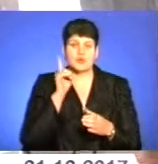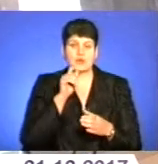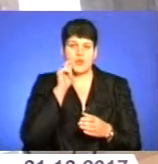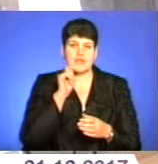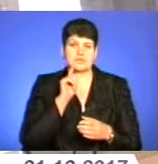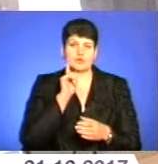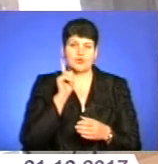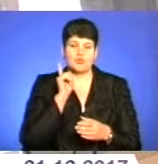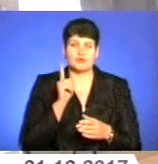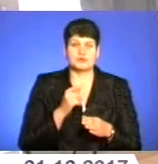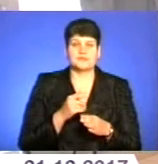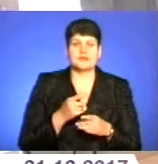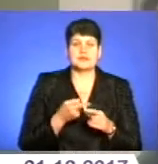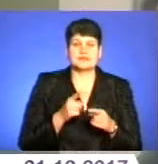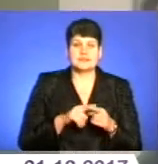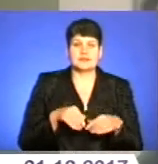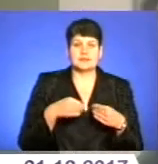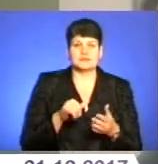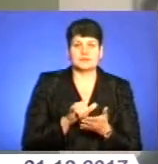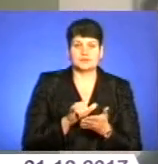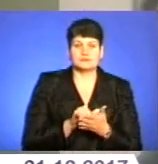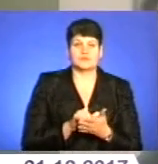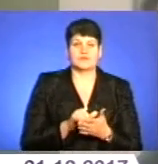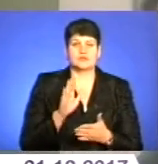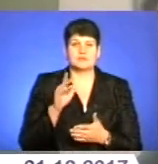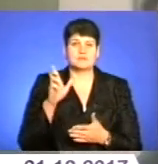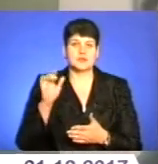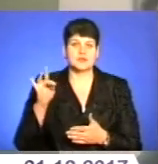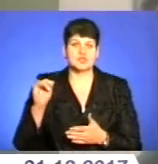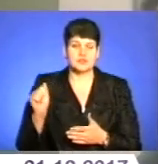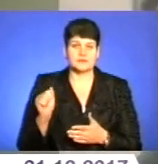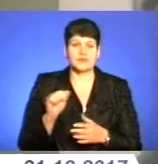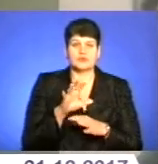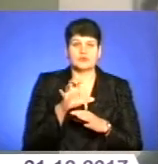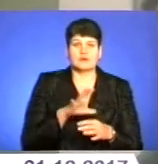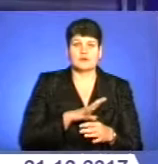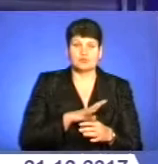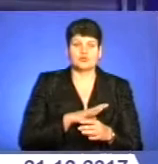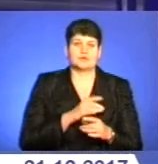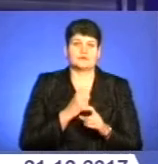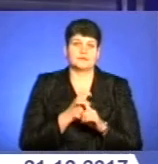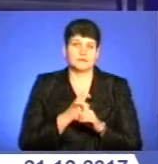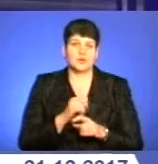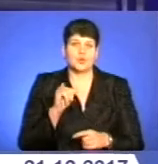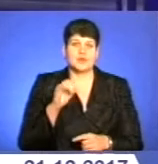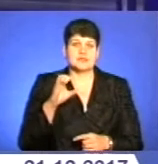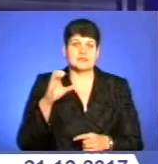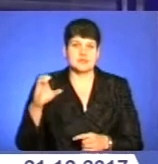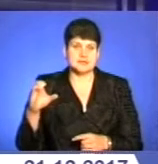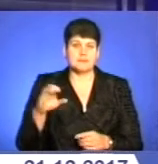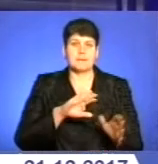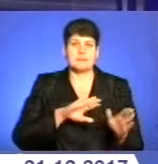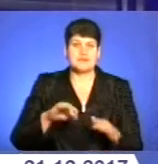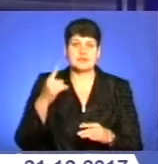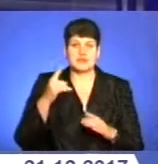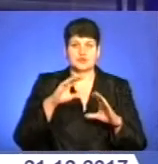експозиції надав сумівець Володимир Бірчак. Оригінали світлин перебували у Віденському архіві УСС. Після Першої